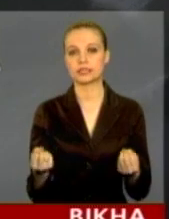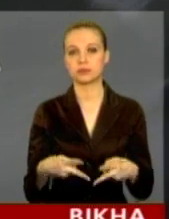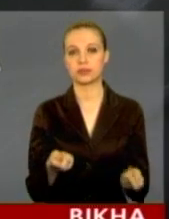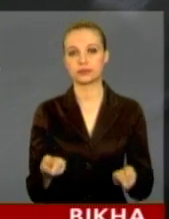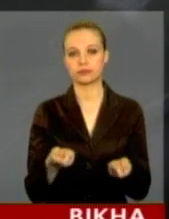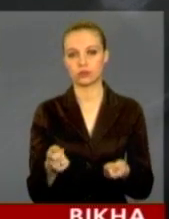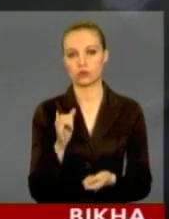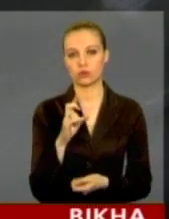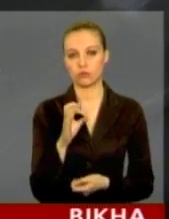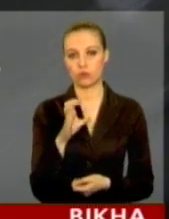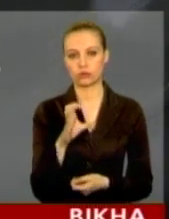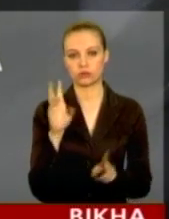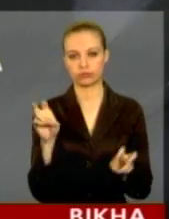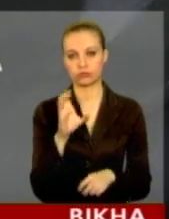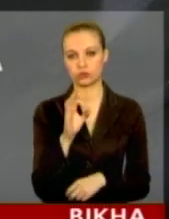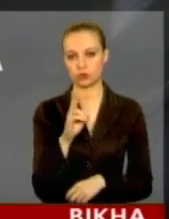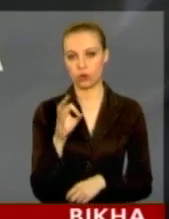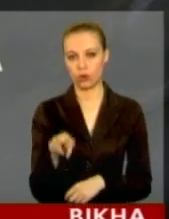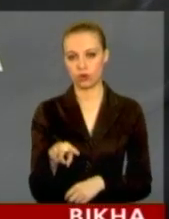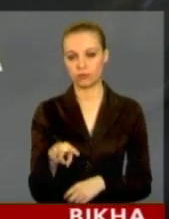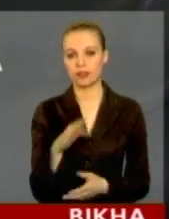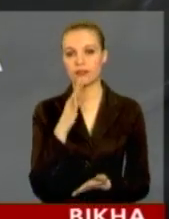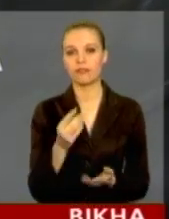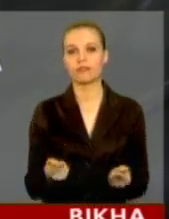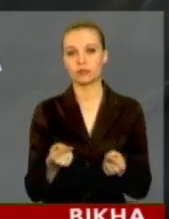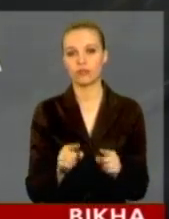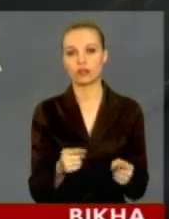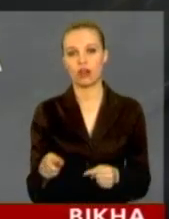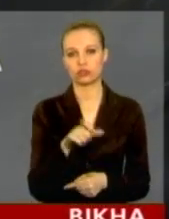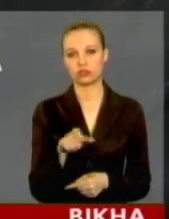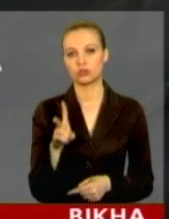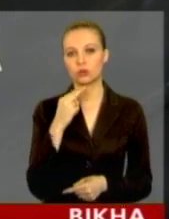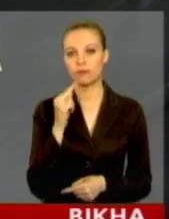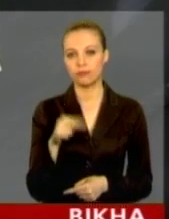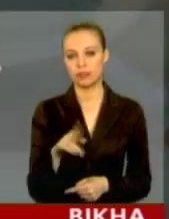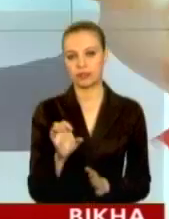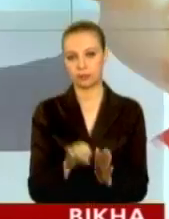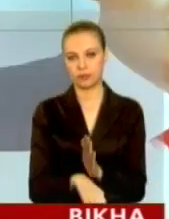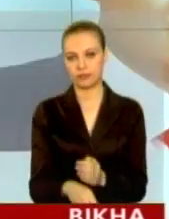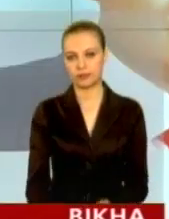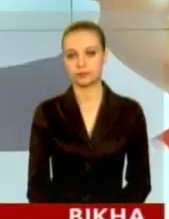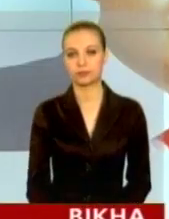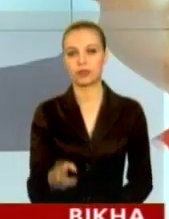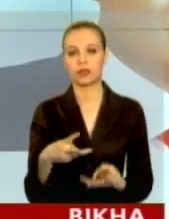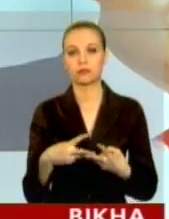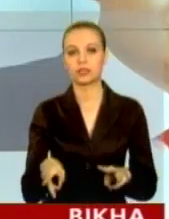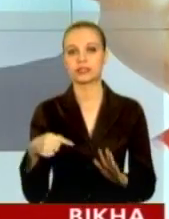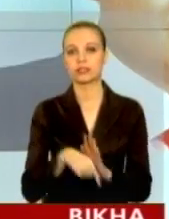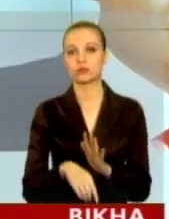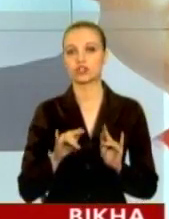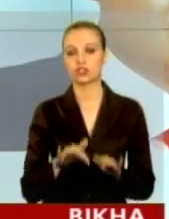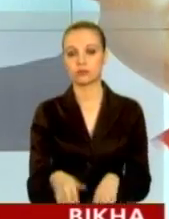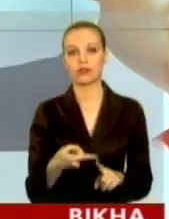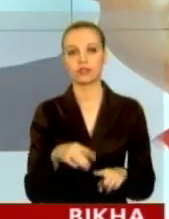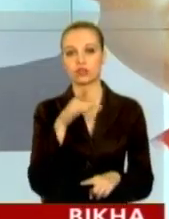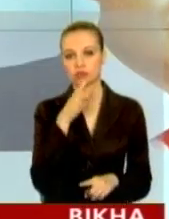спецпідрозділу УБОС «Сокол», відповідно, арешт тих, хто винний в вбивстві. Міністр внутрішніх справ